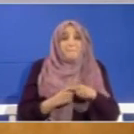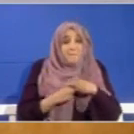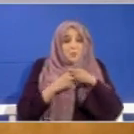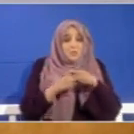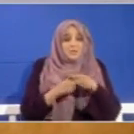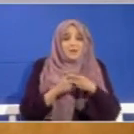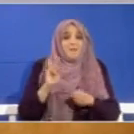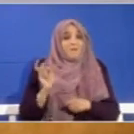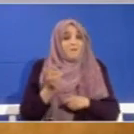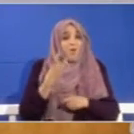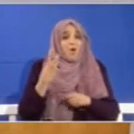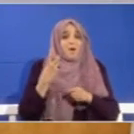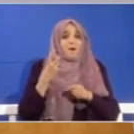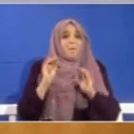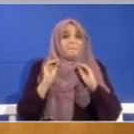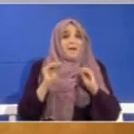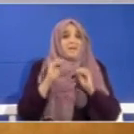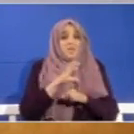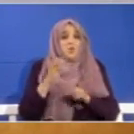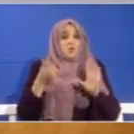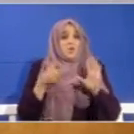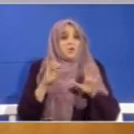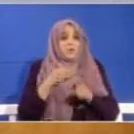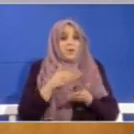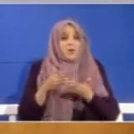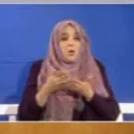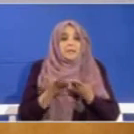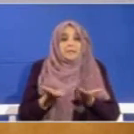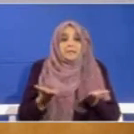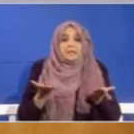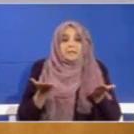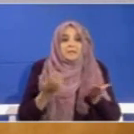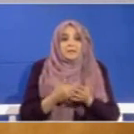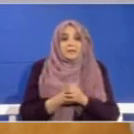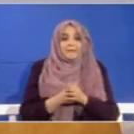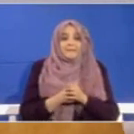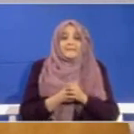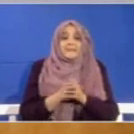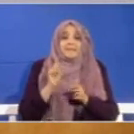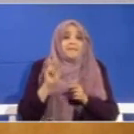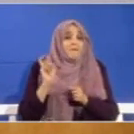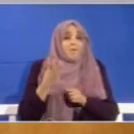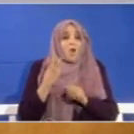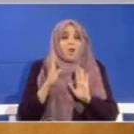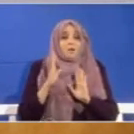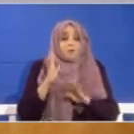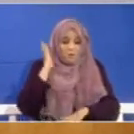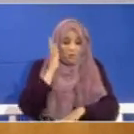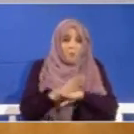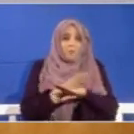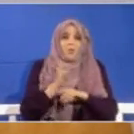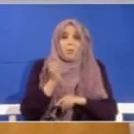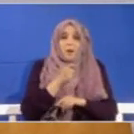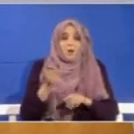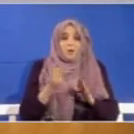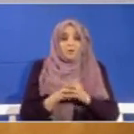هذا تسرق له من محل تجاري مبلغ 160 مليون يعني نعم. بضاعة يعني هذه سرقة سرقة هذه تقطع يعني تقام